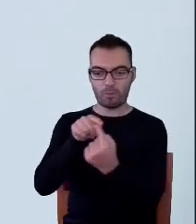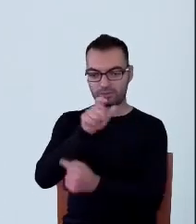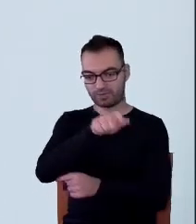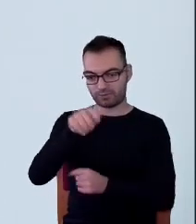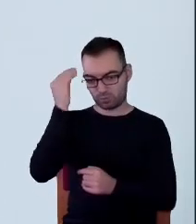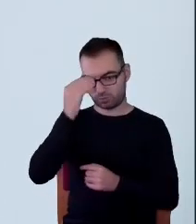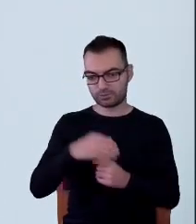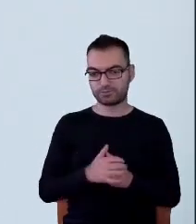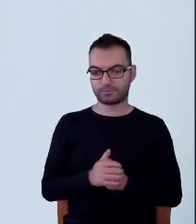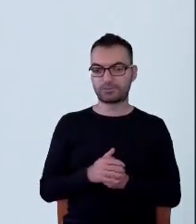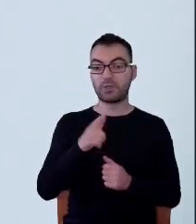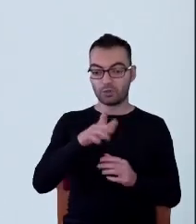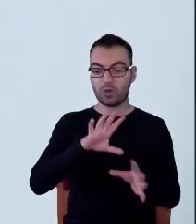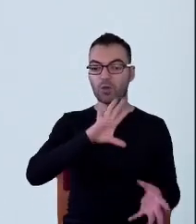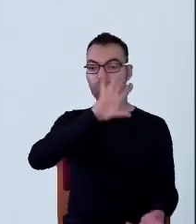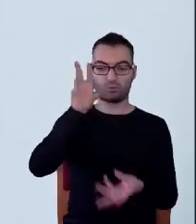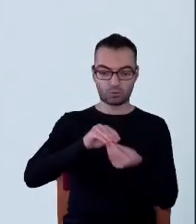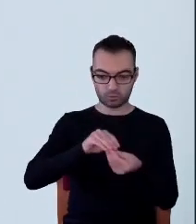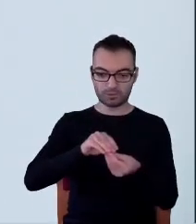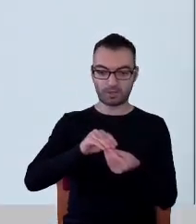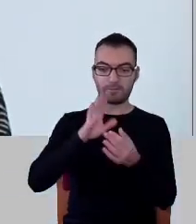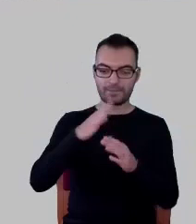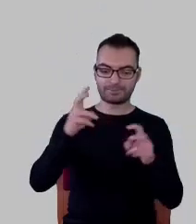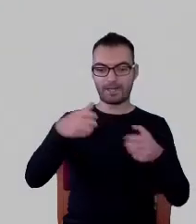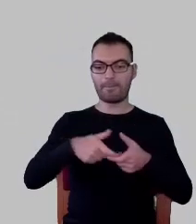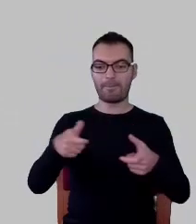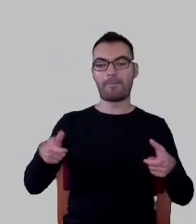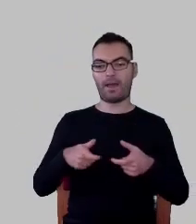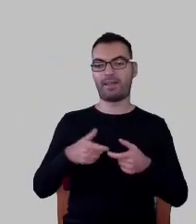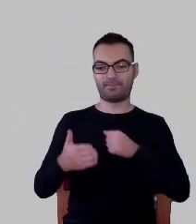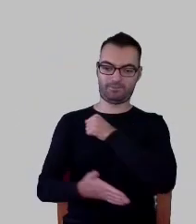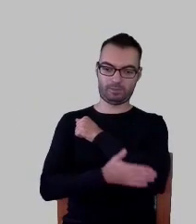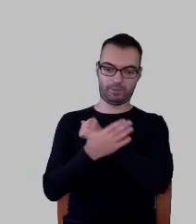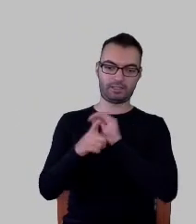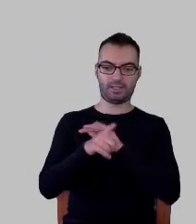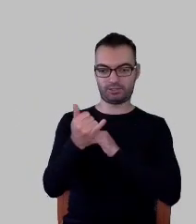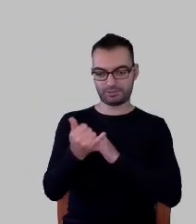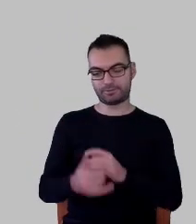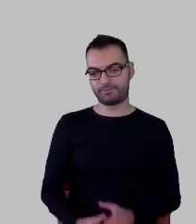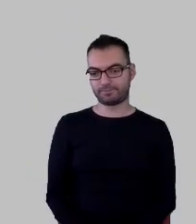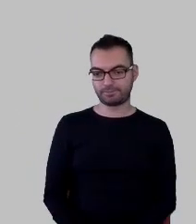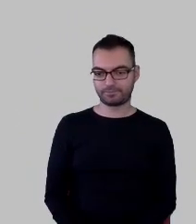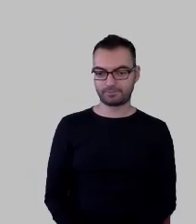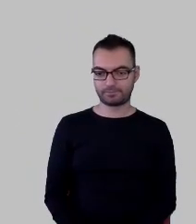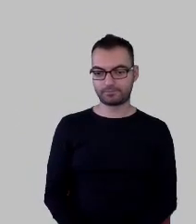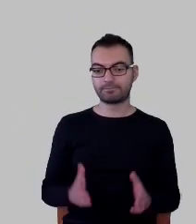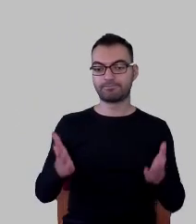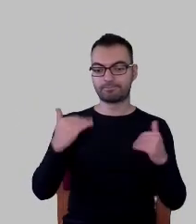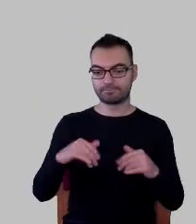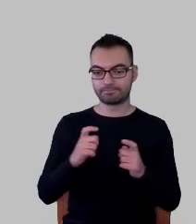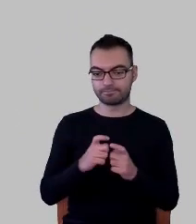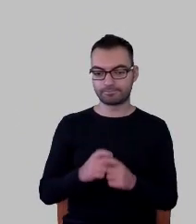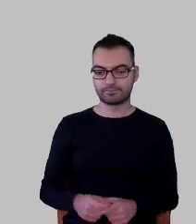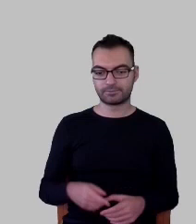indywidualny pakiet wsparcia, jaki powinien być dziecku zapewniony. Kolejny punkt